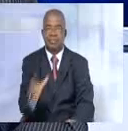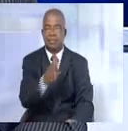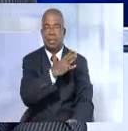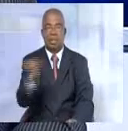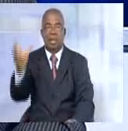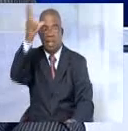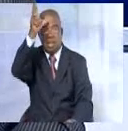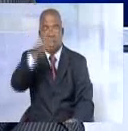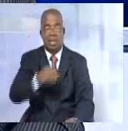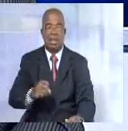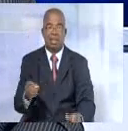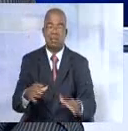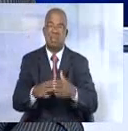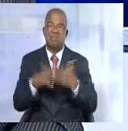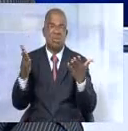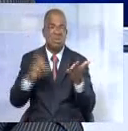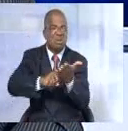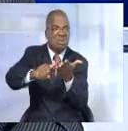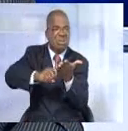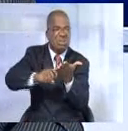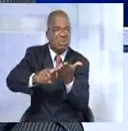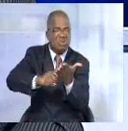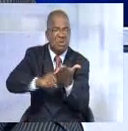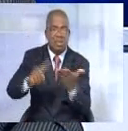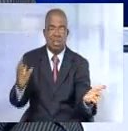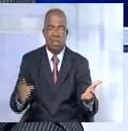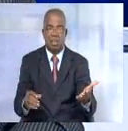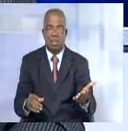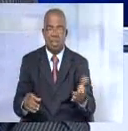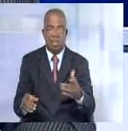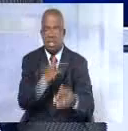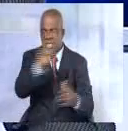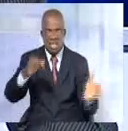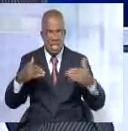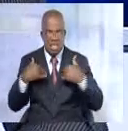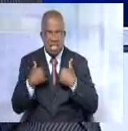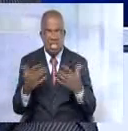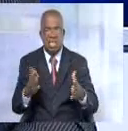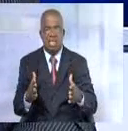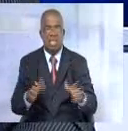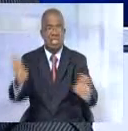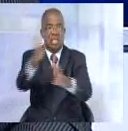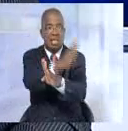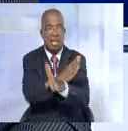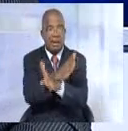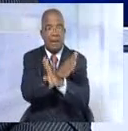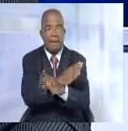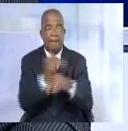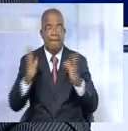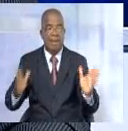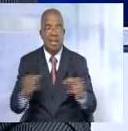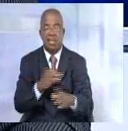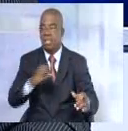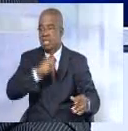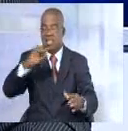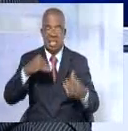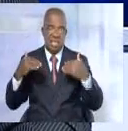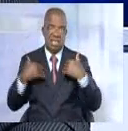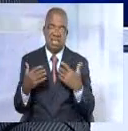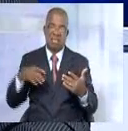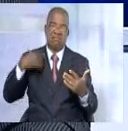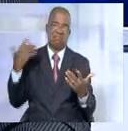peuls sont toujours cités dans les braquages et les attaques à main armée sur les routes ici en Côte d'Ivoire. Le général Wassena Kone